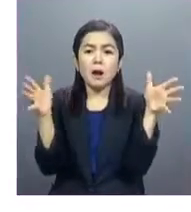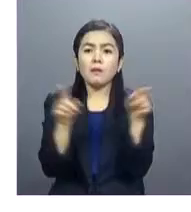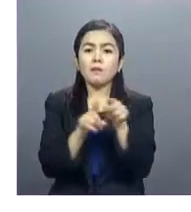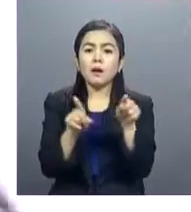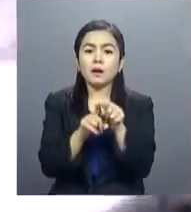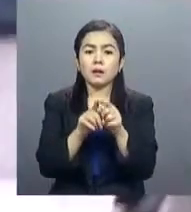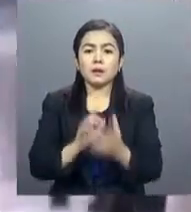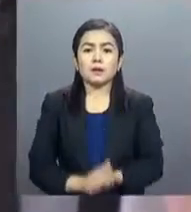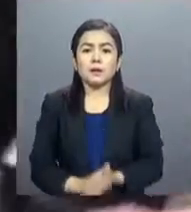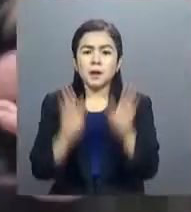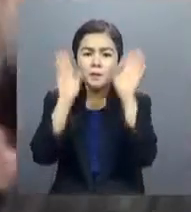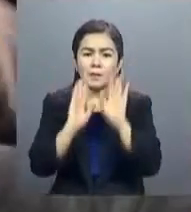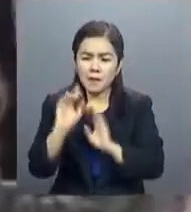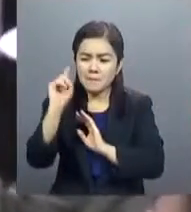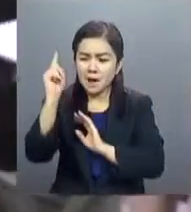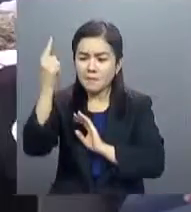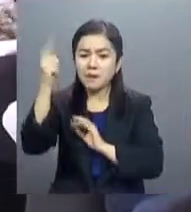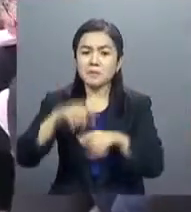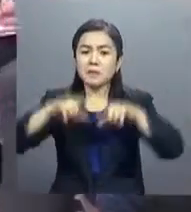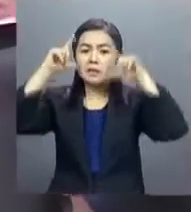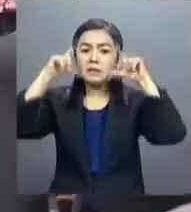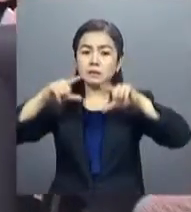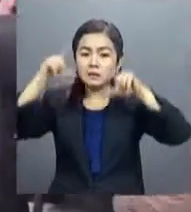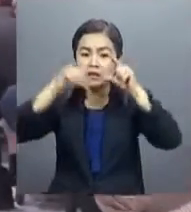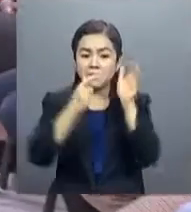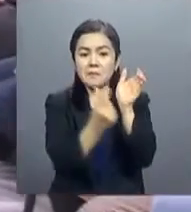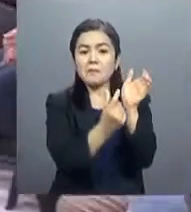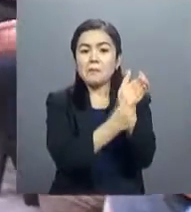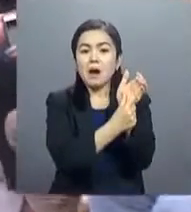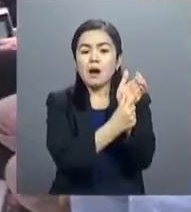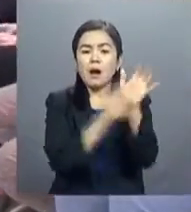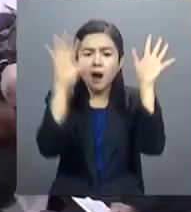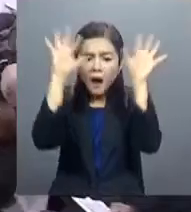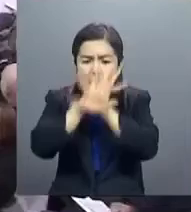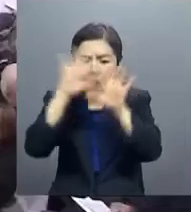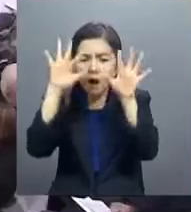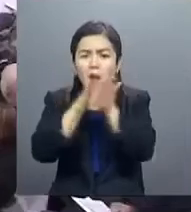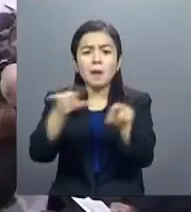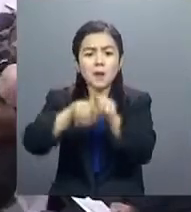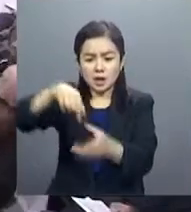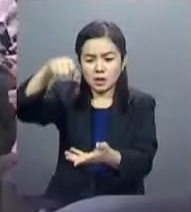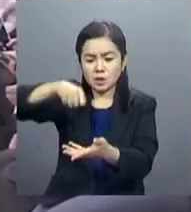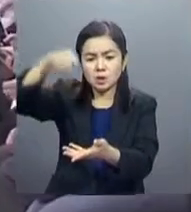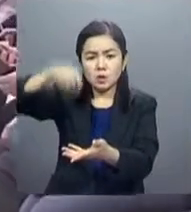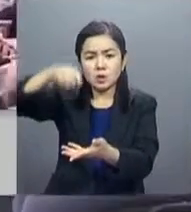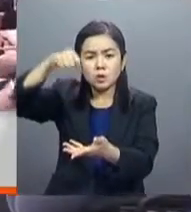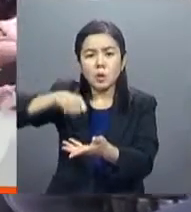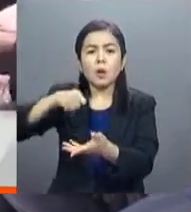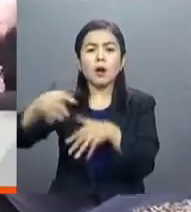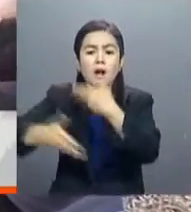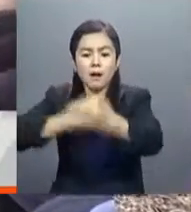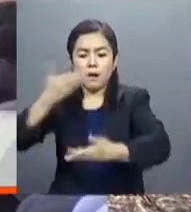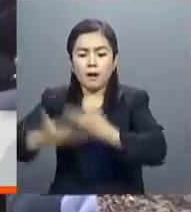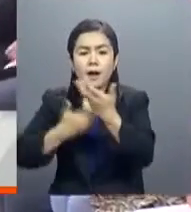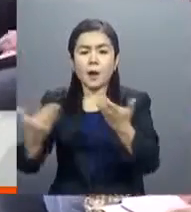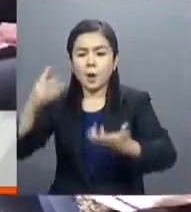หลังจากกระเป๋ารุ่นใหม่สินค้าแบรนด์เนมของบาเลนเซกาคล้ายคลึงกับกระเป๋าถุงใส่ของที่พ่อค้าแม่ค้าในบ้